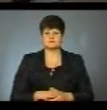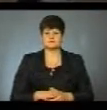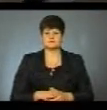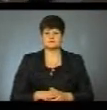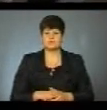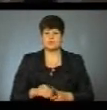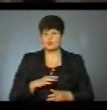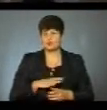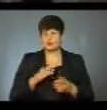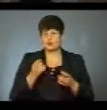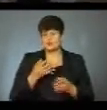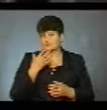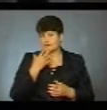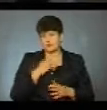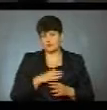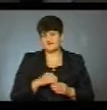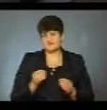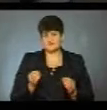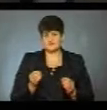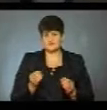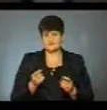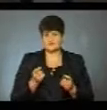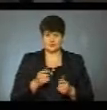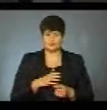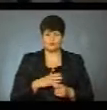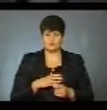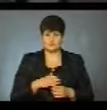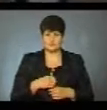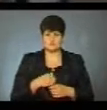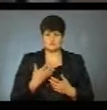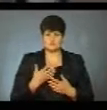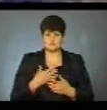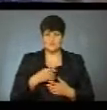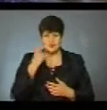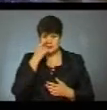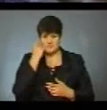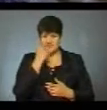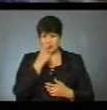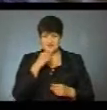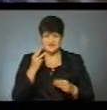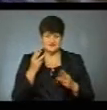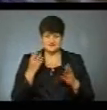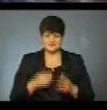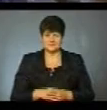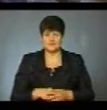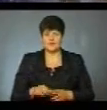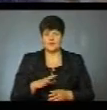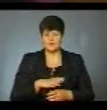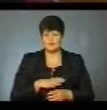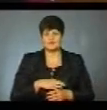Пішло просто тепло таке і все. Тільки трошки було страшно, щоб вії не спалилися. Тривали досліди